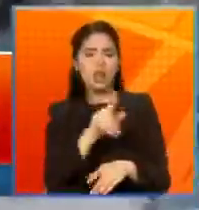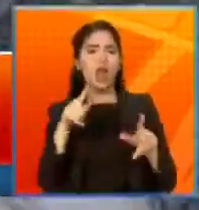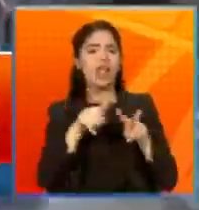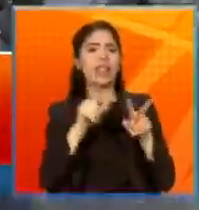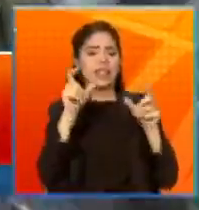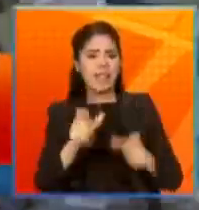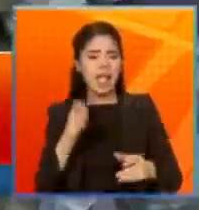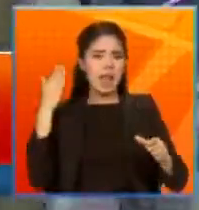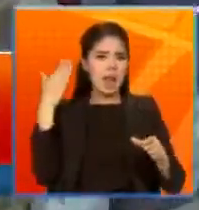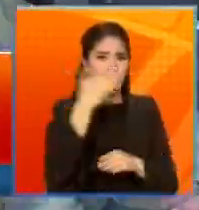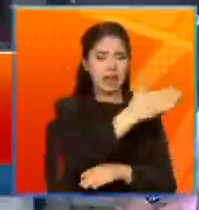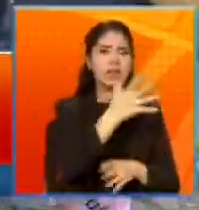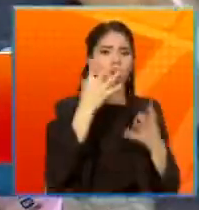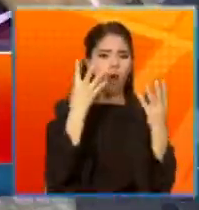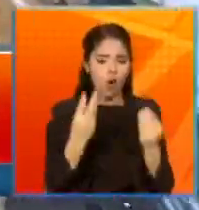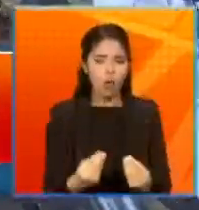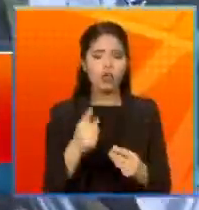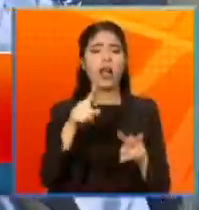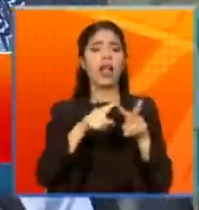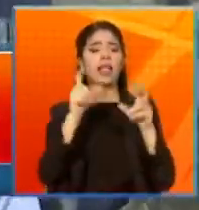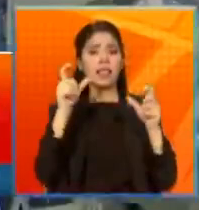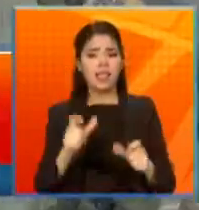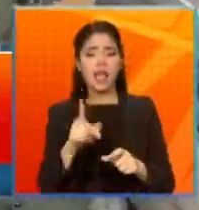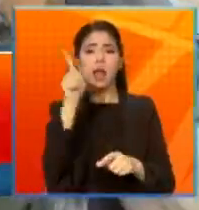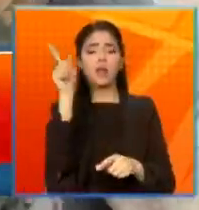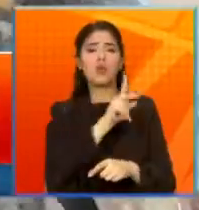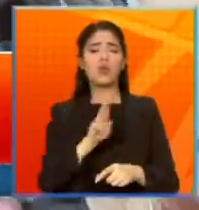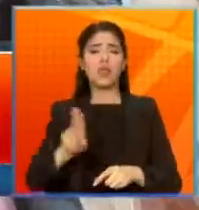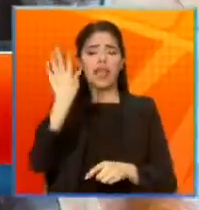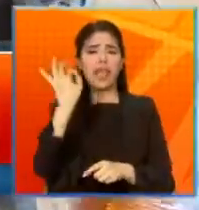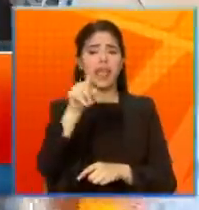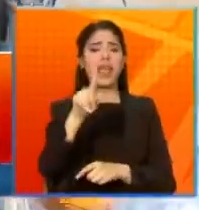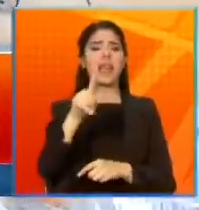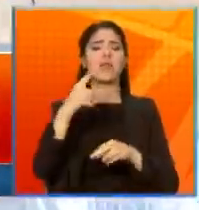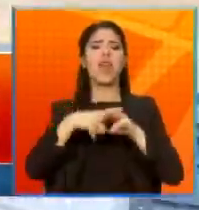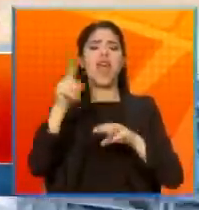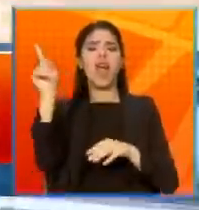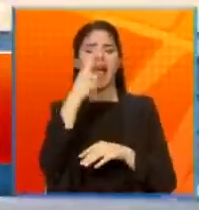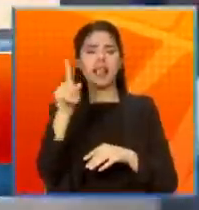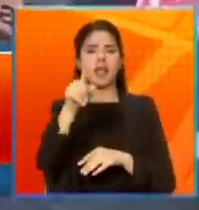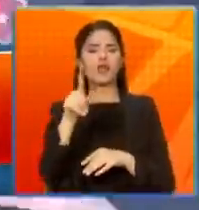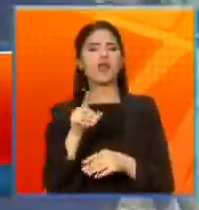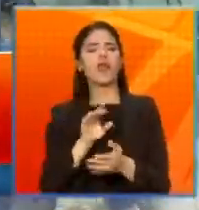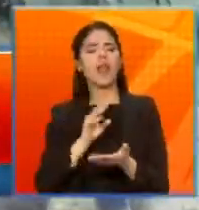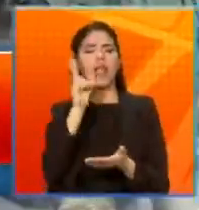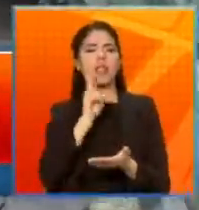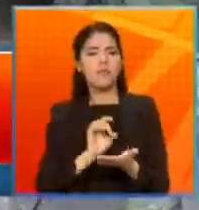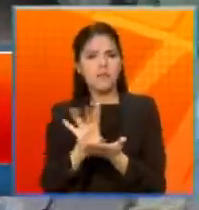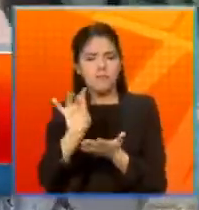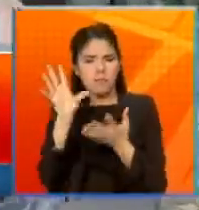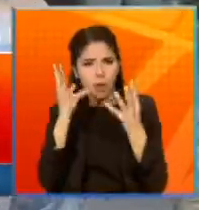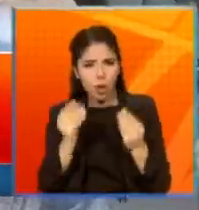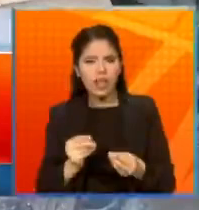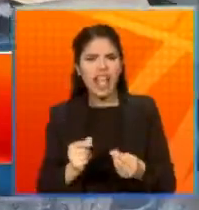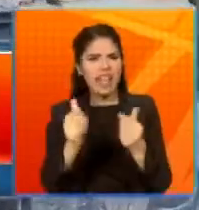doğru hareket edeceğiz. Şu anda Neyrap'ın %70'i Esad güçlerinden temizlenmiş durumda. Kalan kısımların